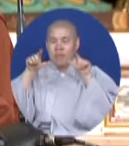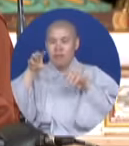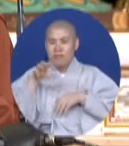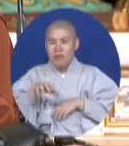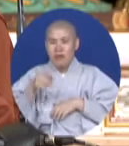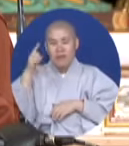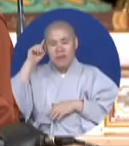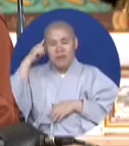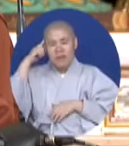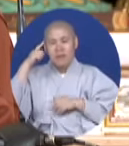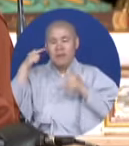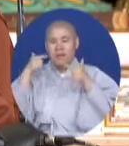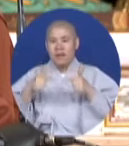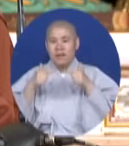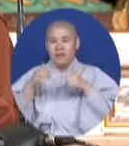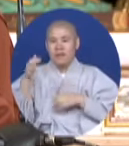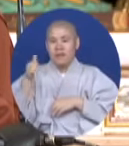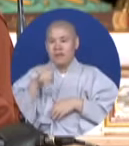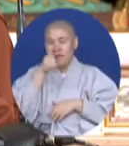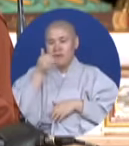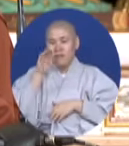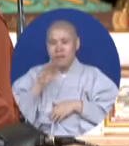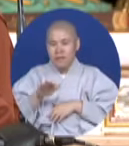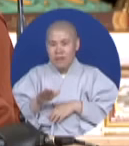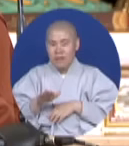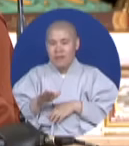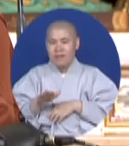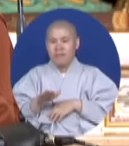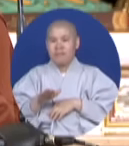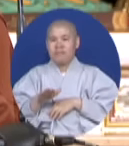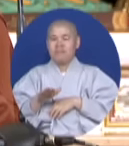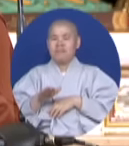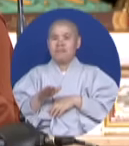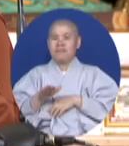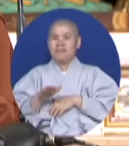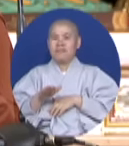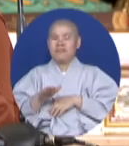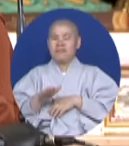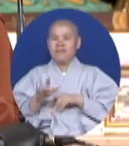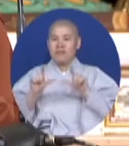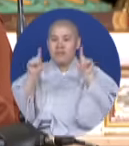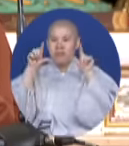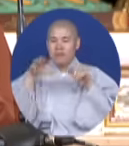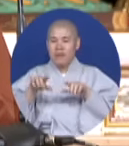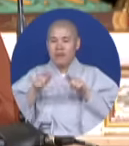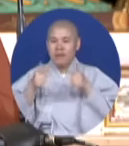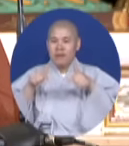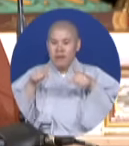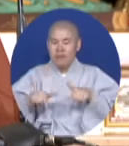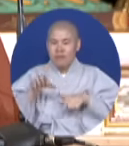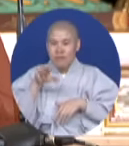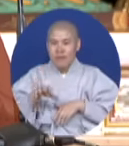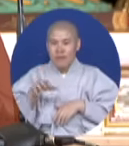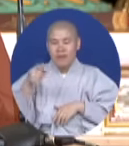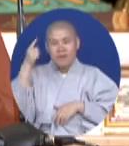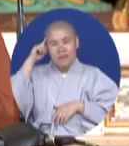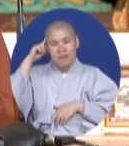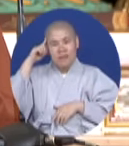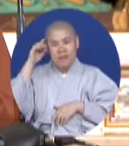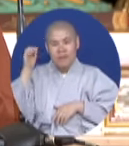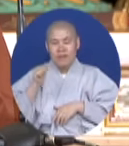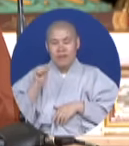늘 가지고 동방이라는 동방에 있었는데 이건 동방이 아니고 서방이다 이런 식으로 생각을 했어요